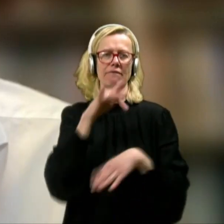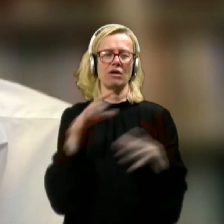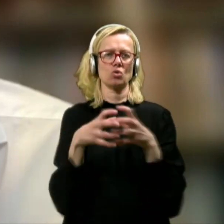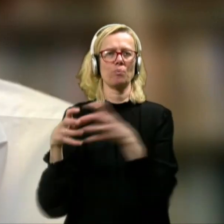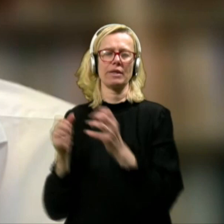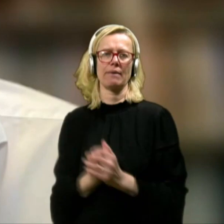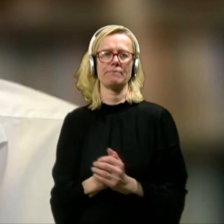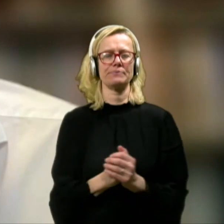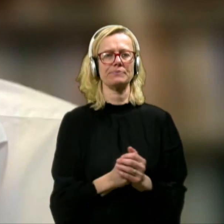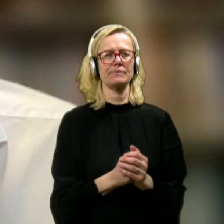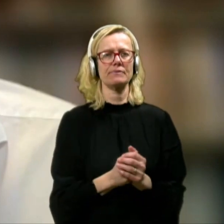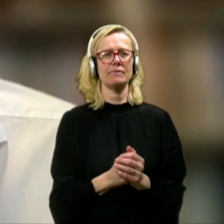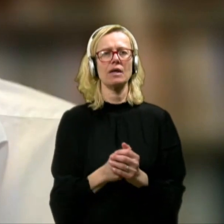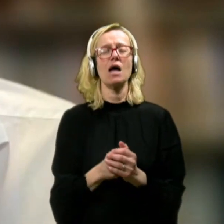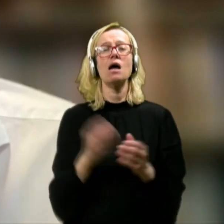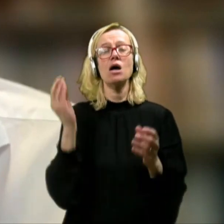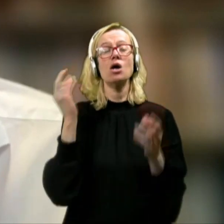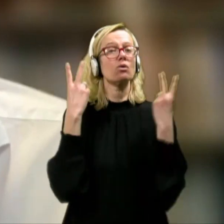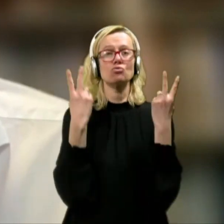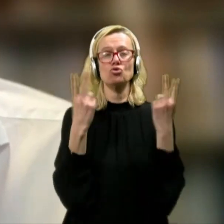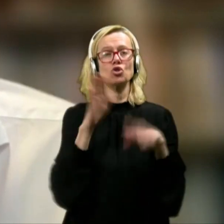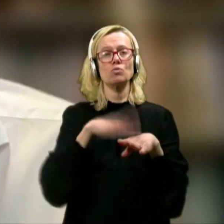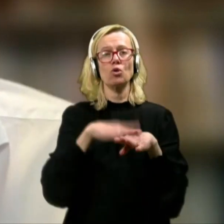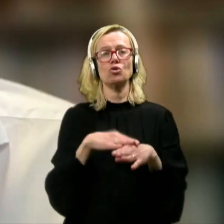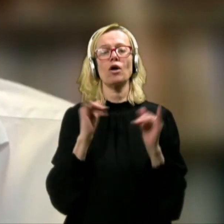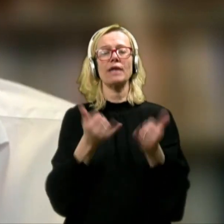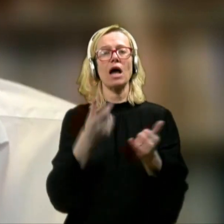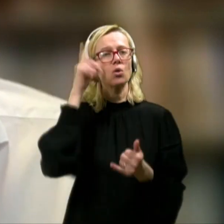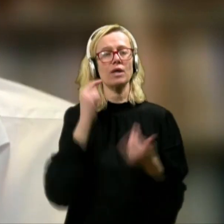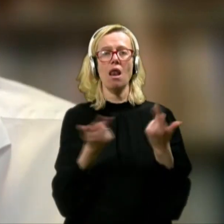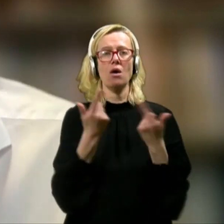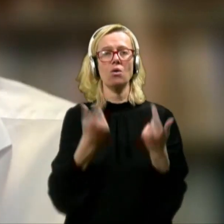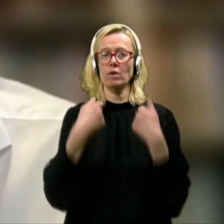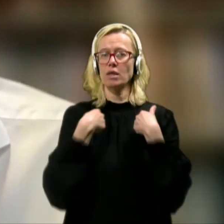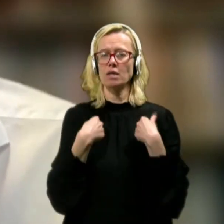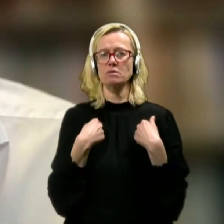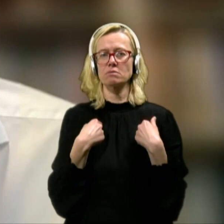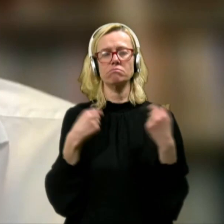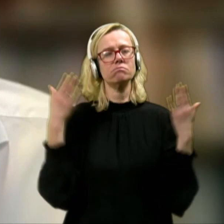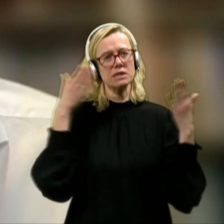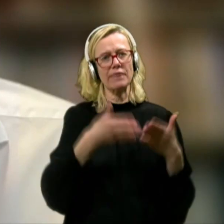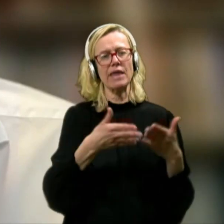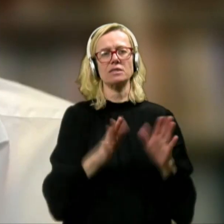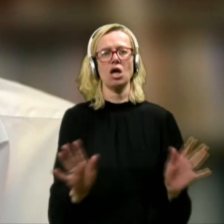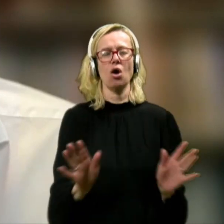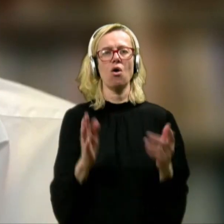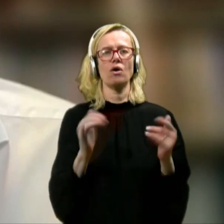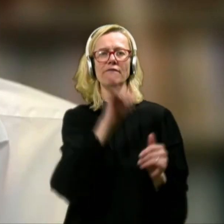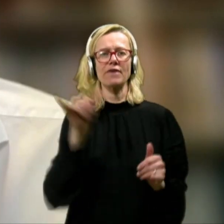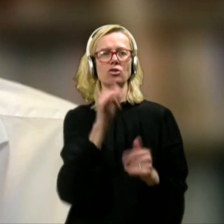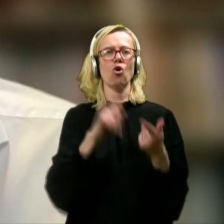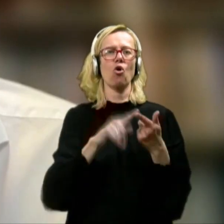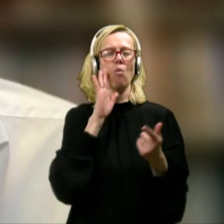skupina. Ključno sporočilo je, da se ljudje lahko na nas zanesajo in da vedno, ko